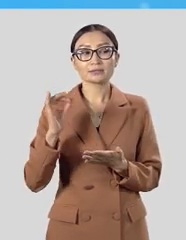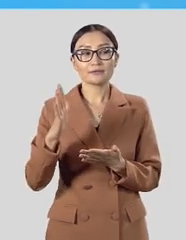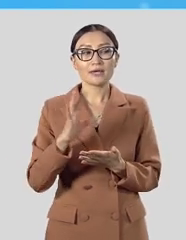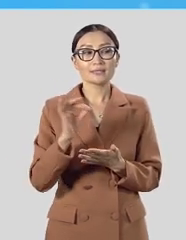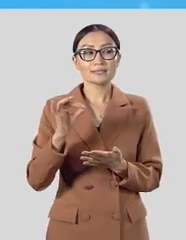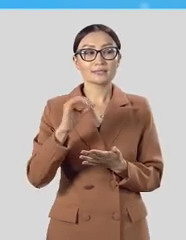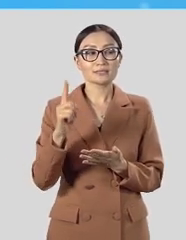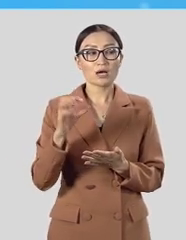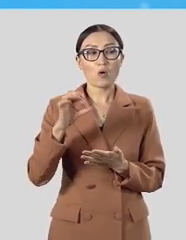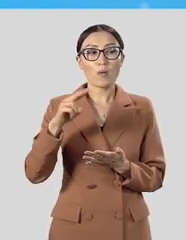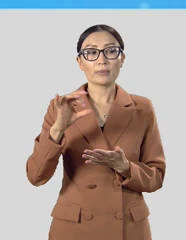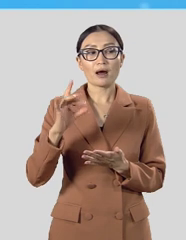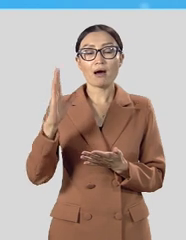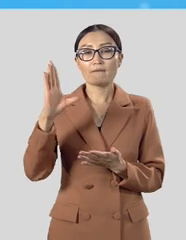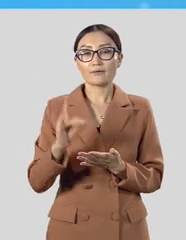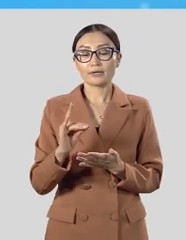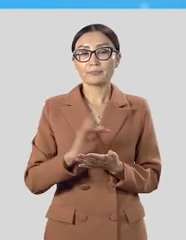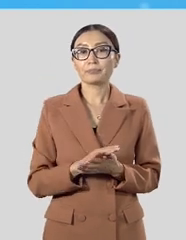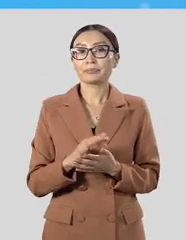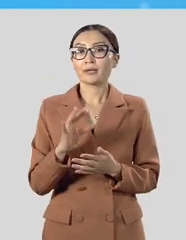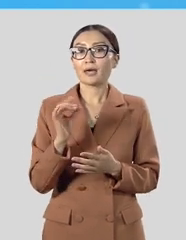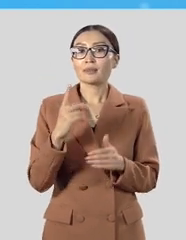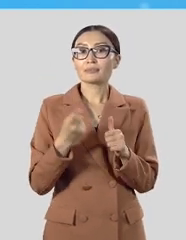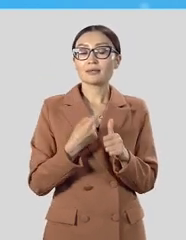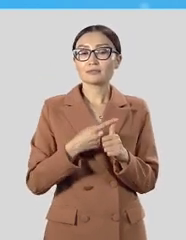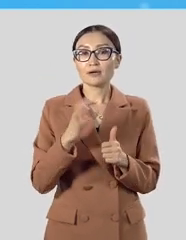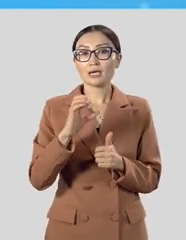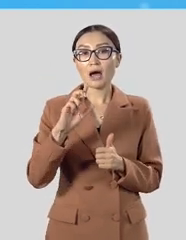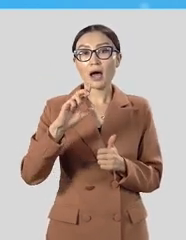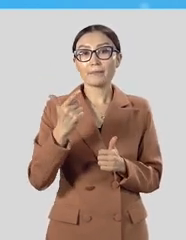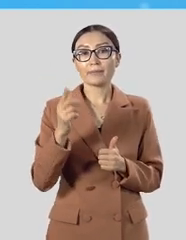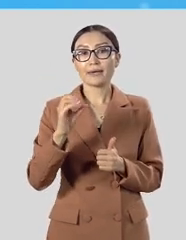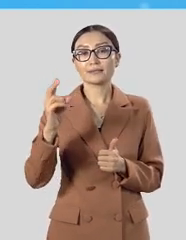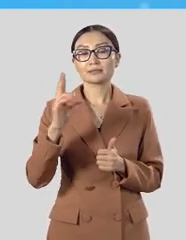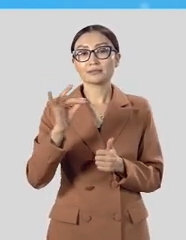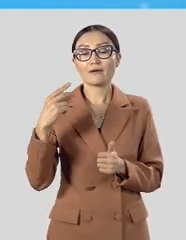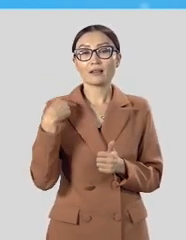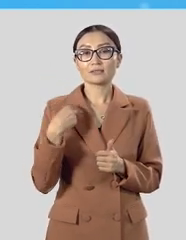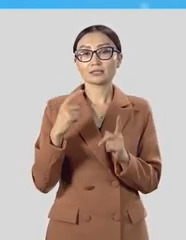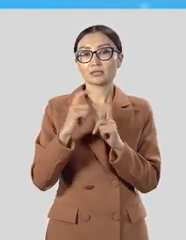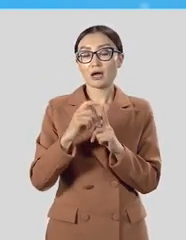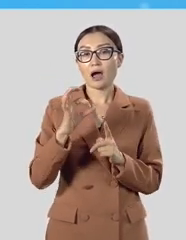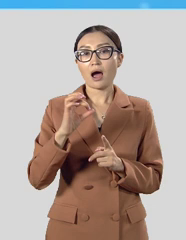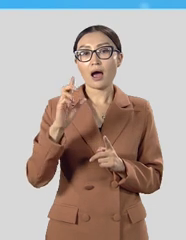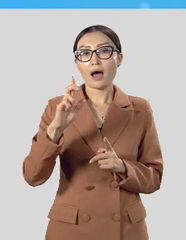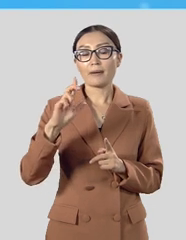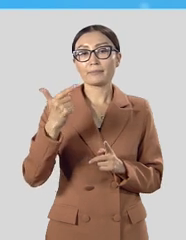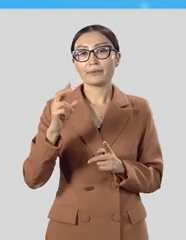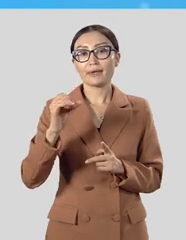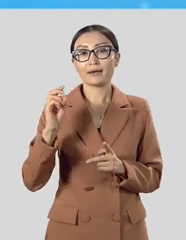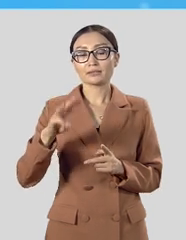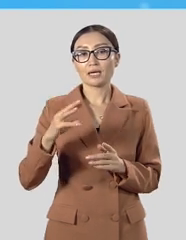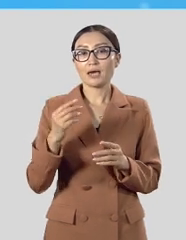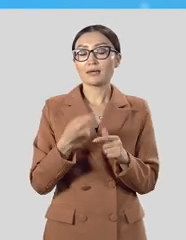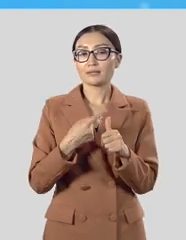оправы и нескольких увеличительных стекол. Название объектив происходит от латинского слова «объектум», что значит